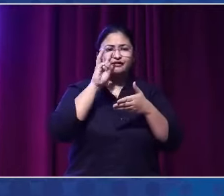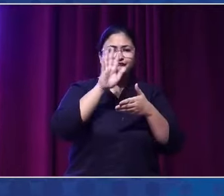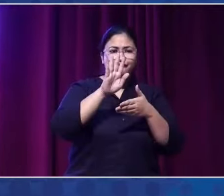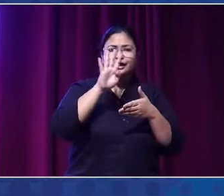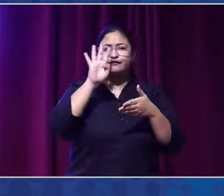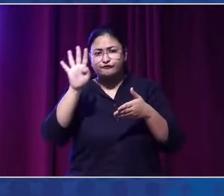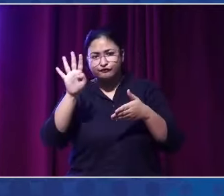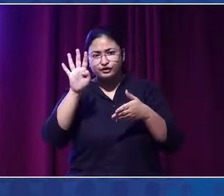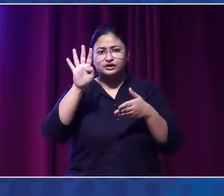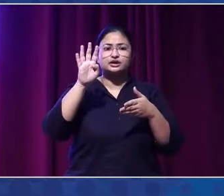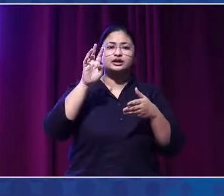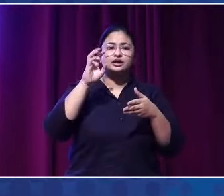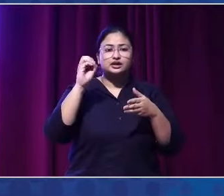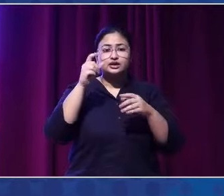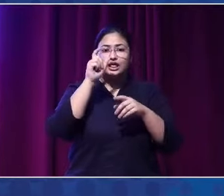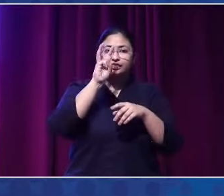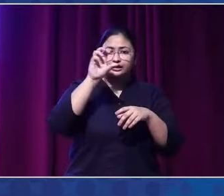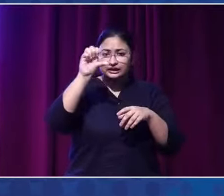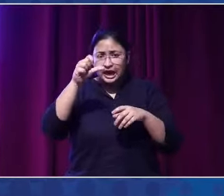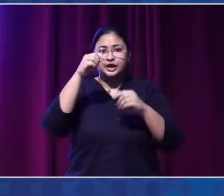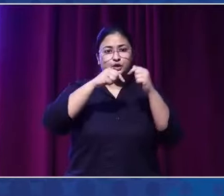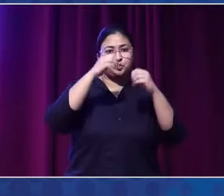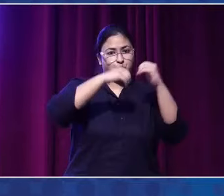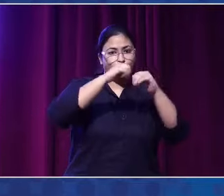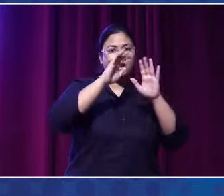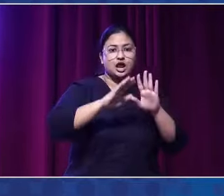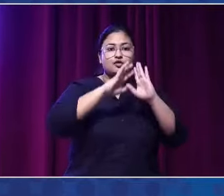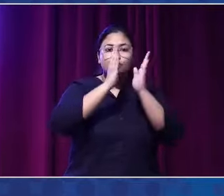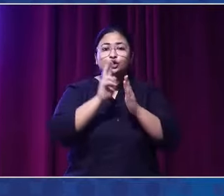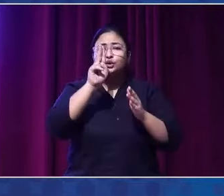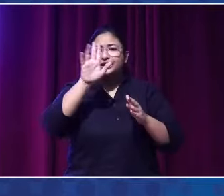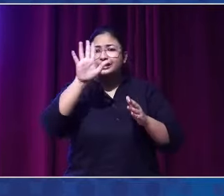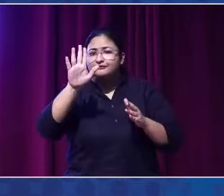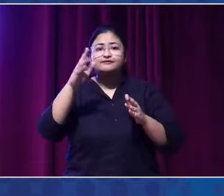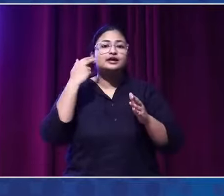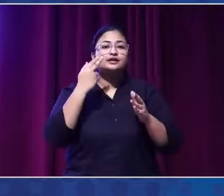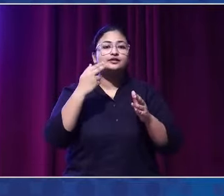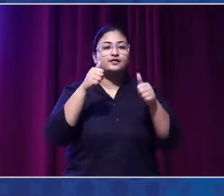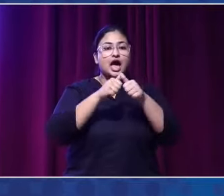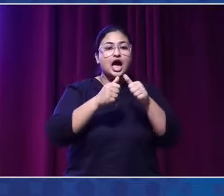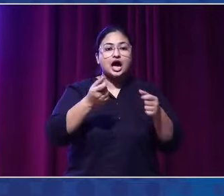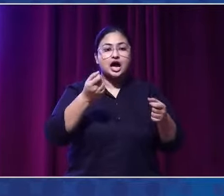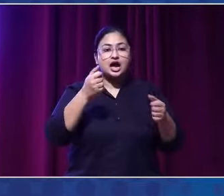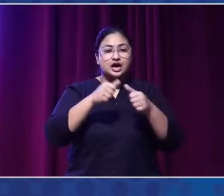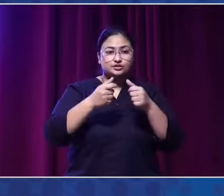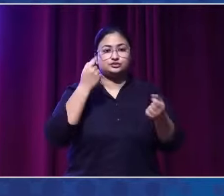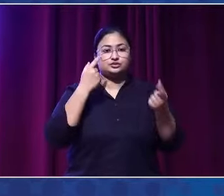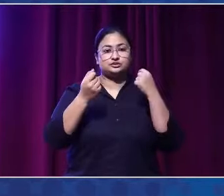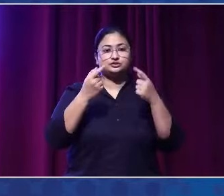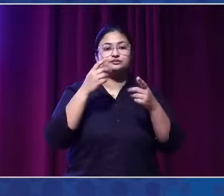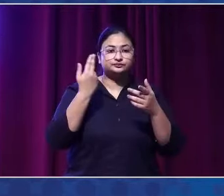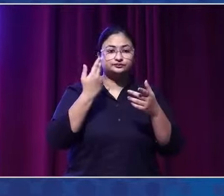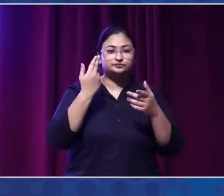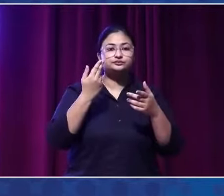ओनली 39 रीपोल्स, एंड ऑफ दीज 39 ऑल्सो 25 आर ओनली इन अरुणाचल एंड मणिपुर बिकॉज ऑफ द फार